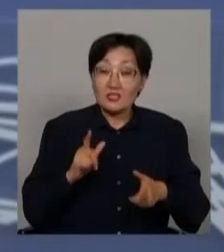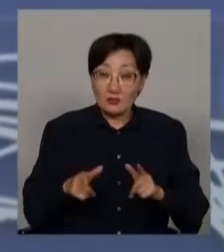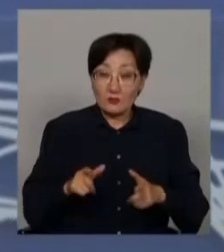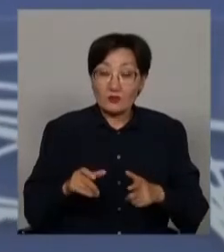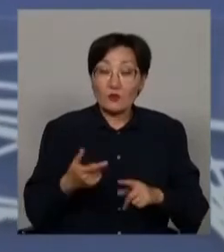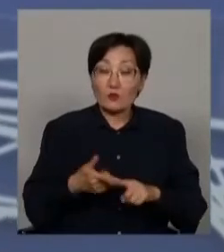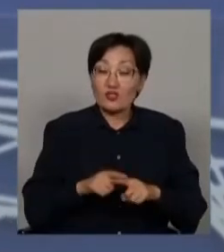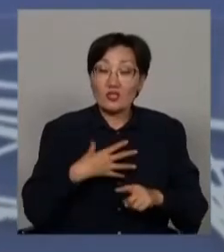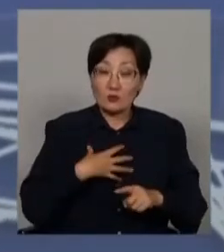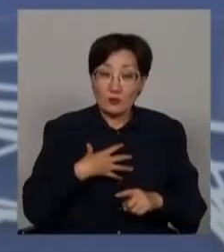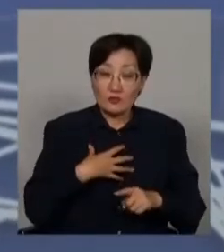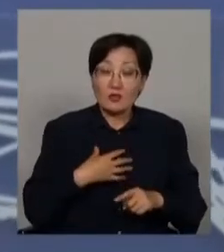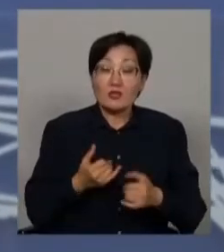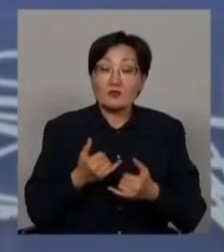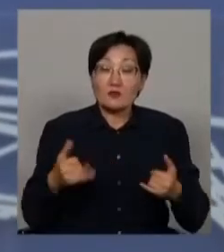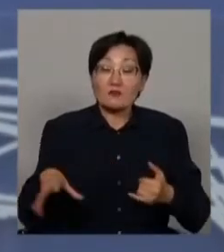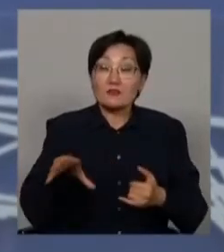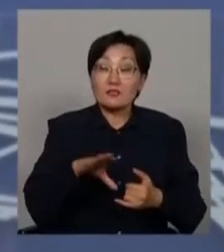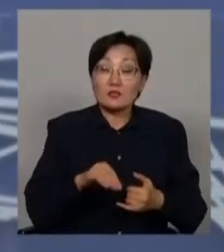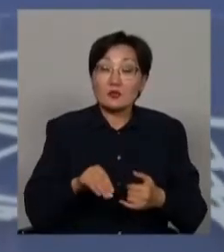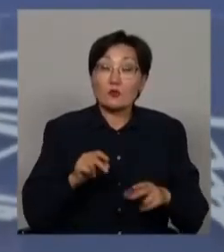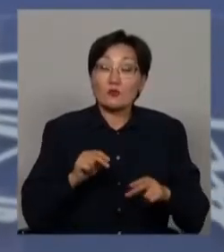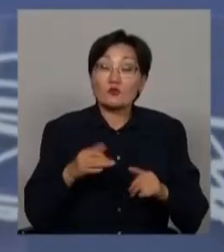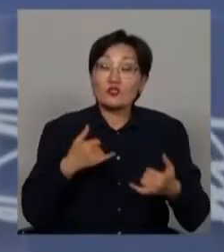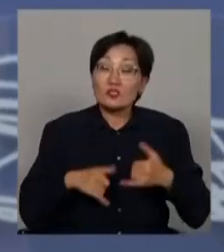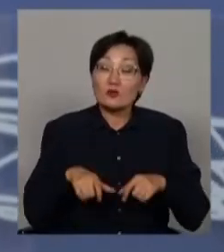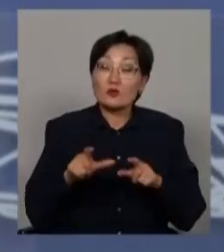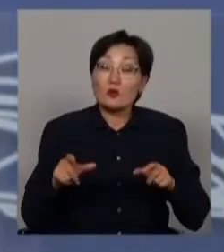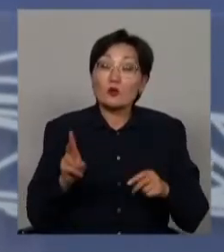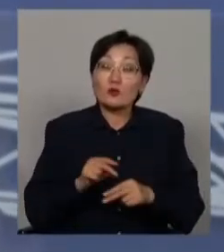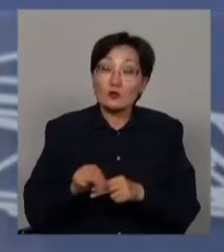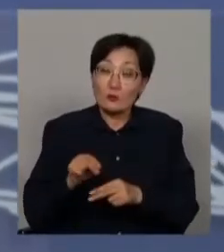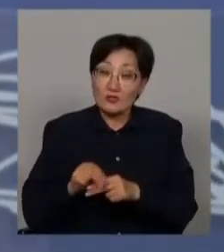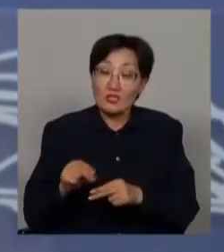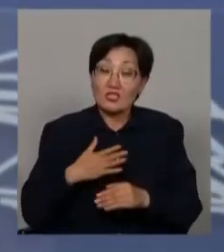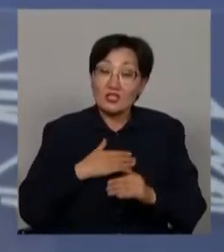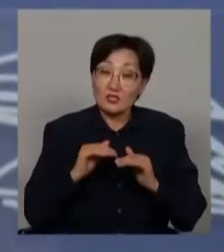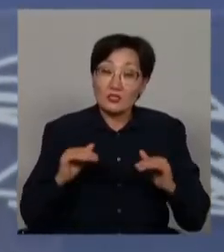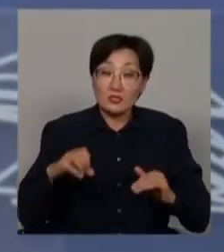она очень актуальна для всех нас, учителей, кто преподает, обучает наших детей в Казахстане.